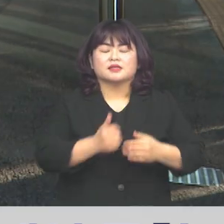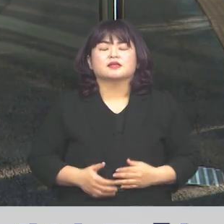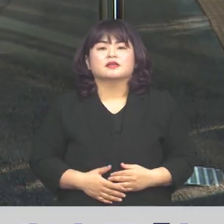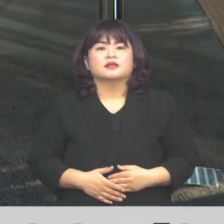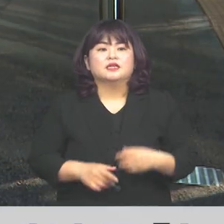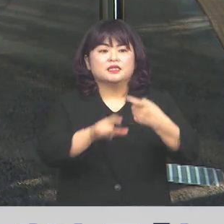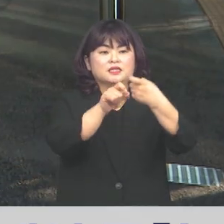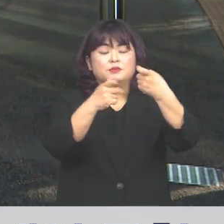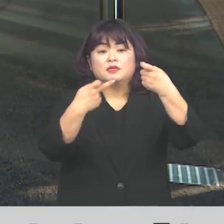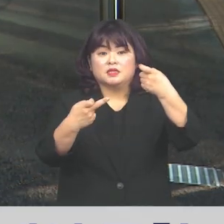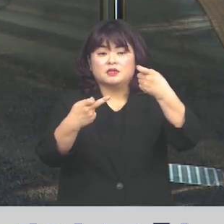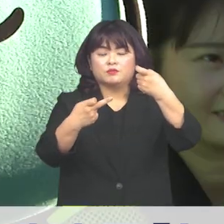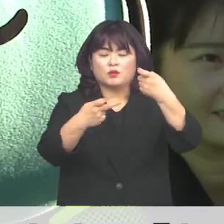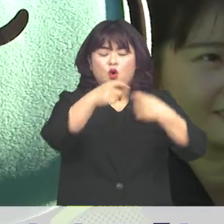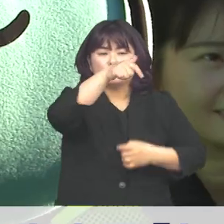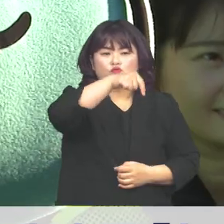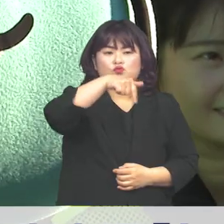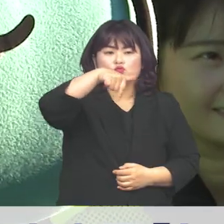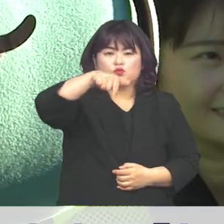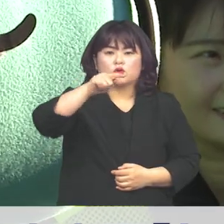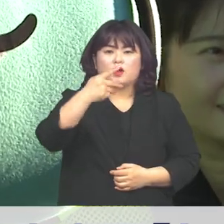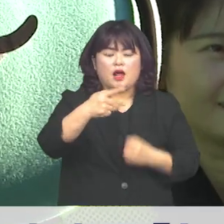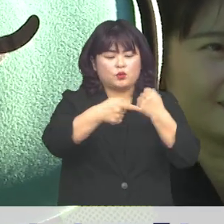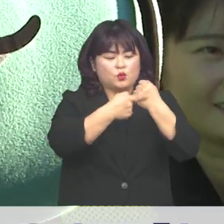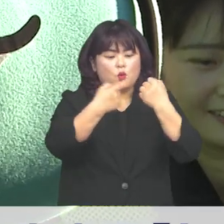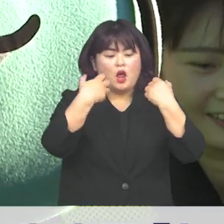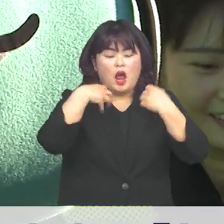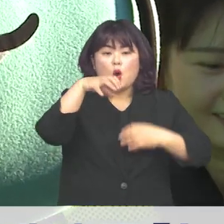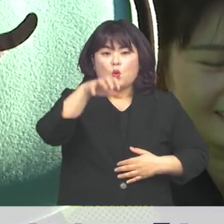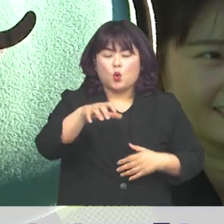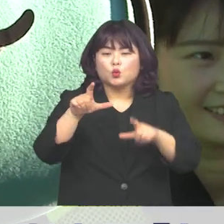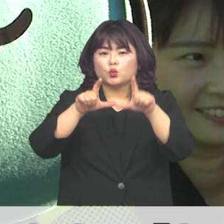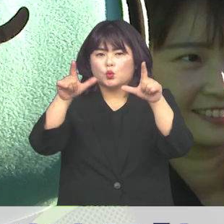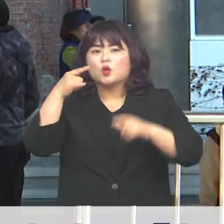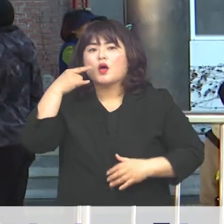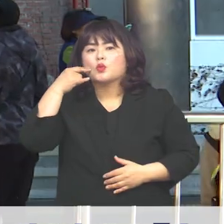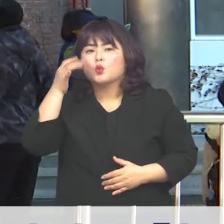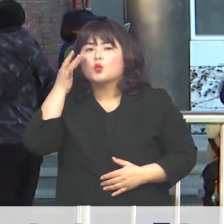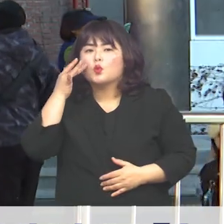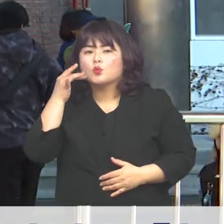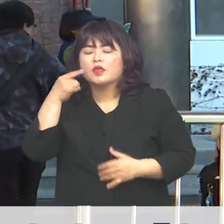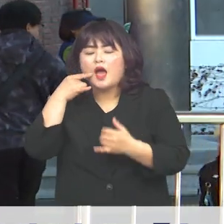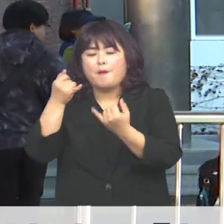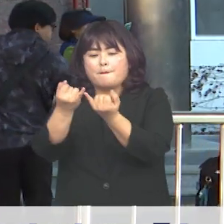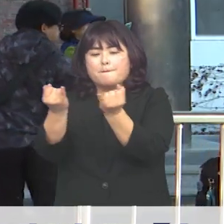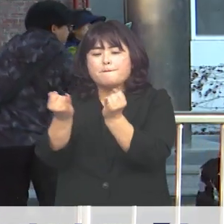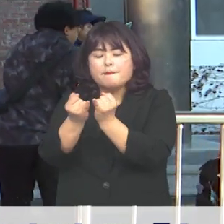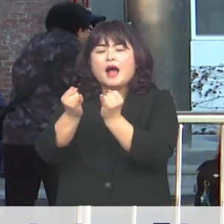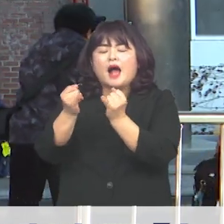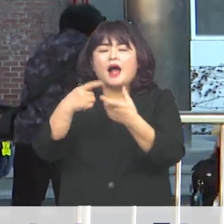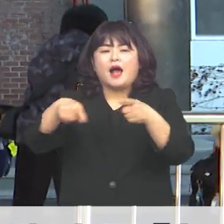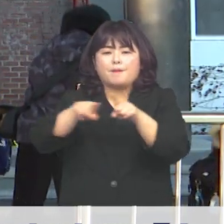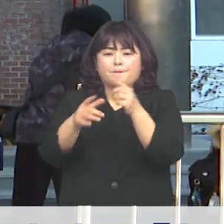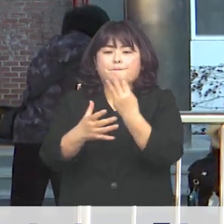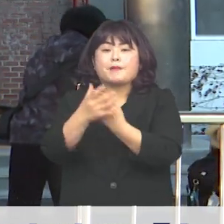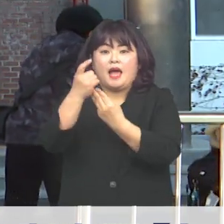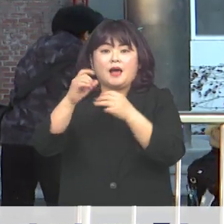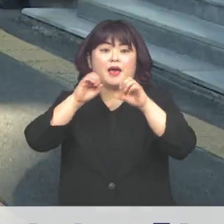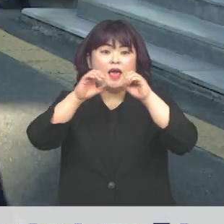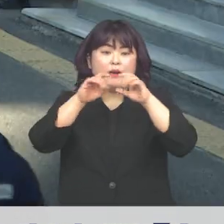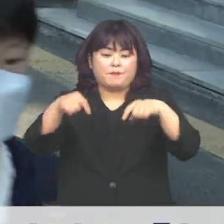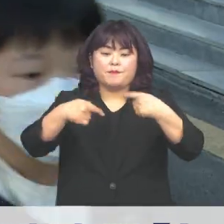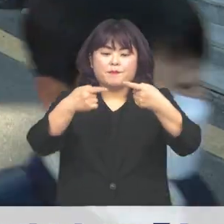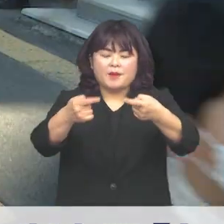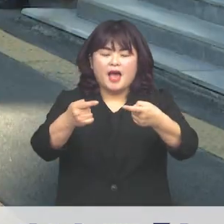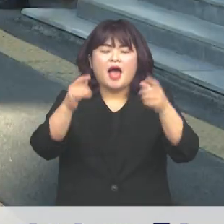이상일 용인특례시장이 지난 12일 구갈초등학교에서 열린 동부 녹색 어머니회 어린이 교통안전 연합 캠페인에